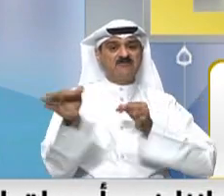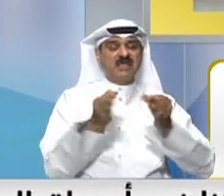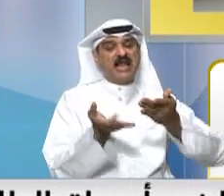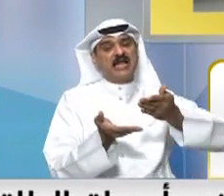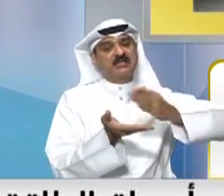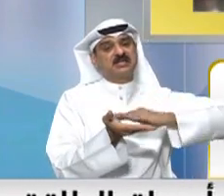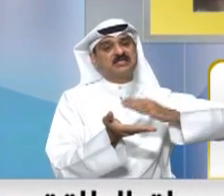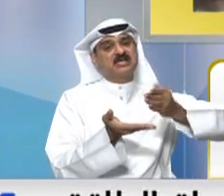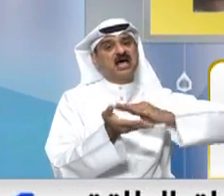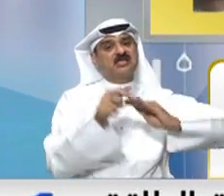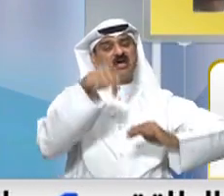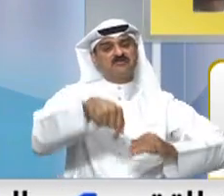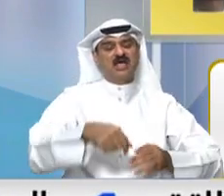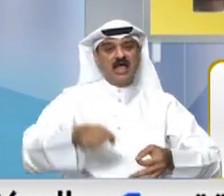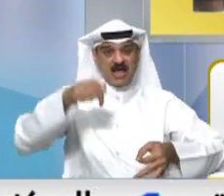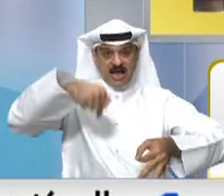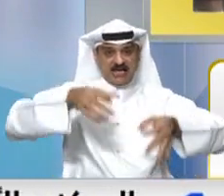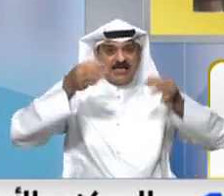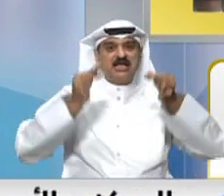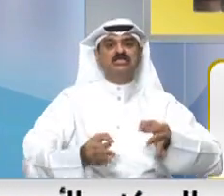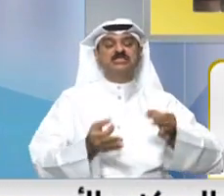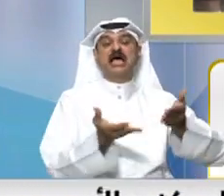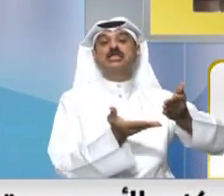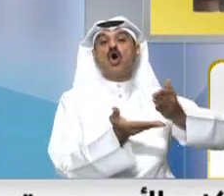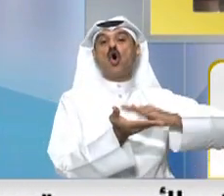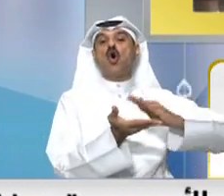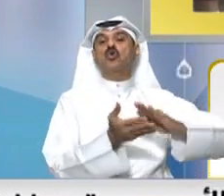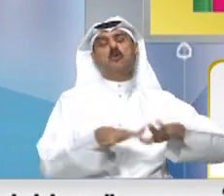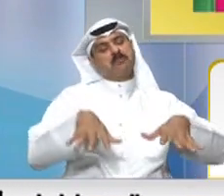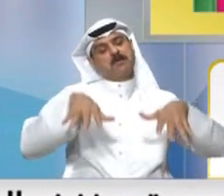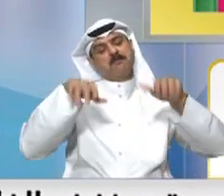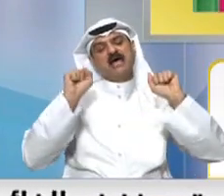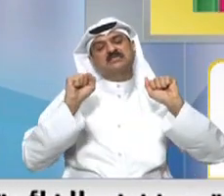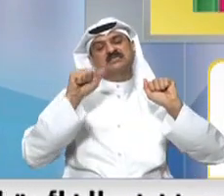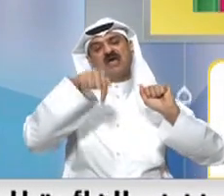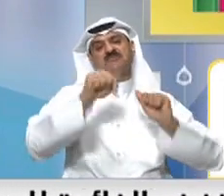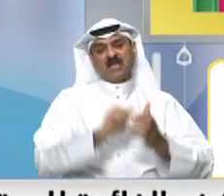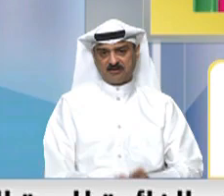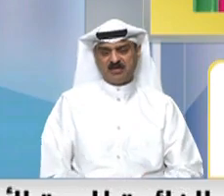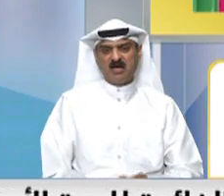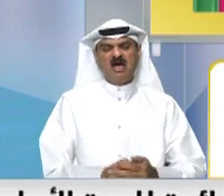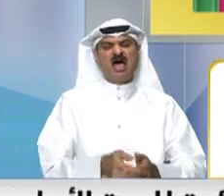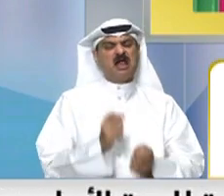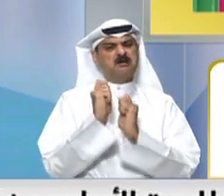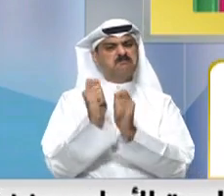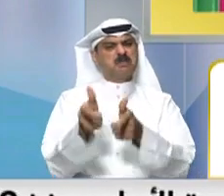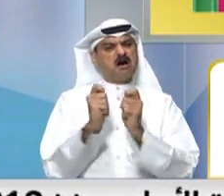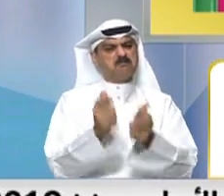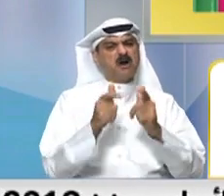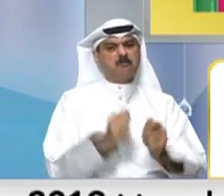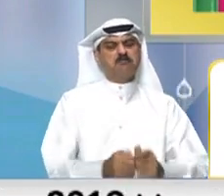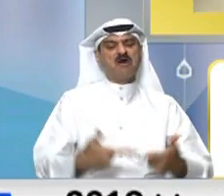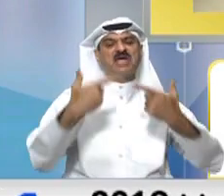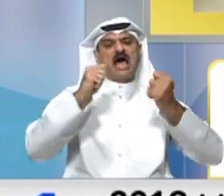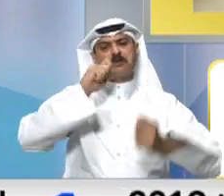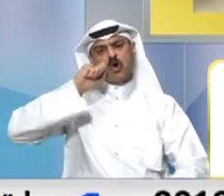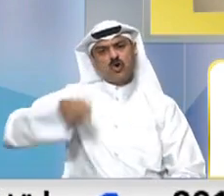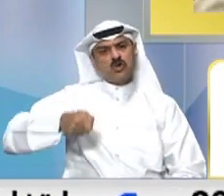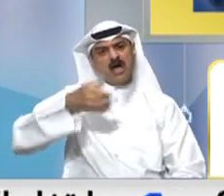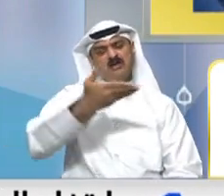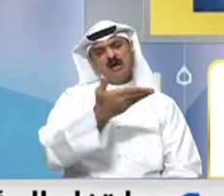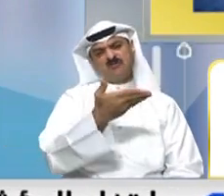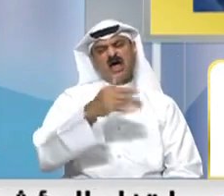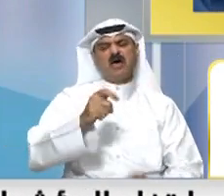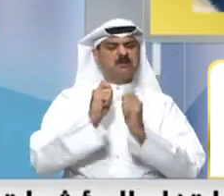يكون التركيز هو على الاقتصاد الأوروبي بدلا من دفع مبالغ طائلة في الحرب في حرب أوكرانيا.